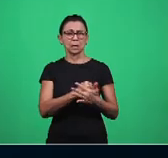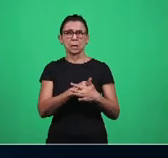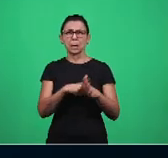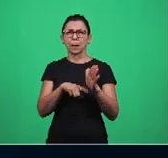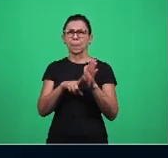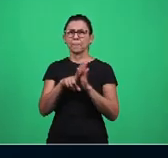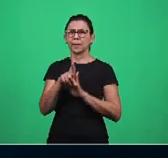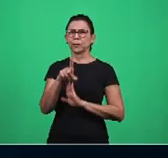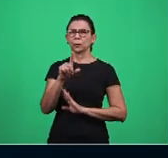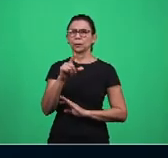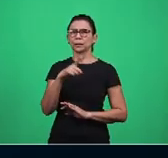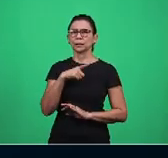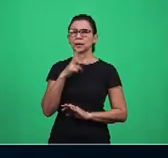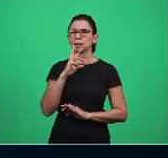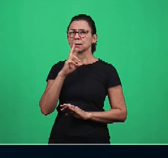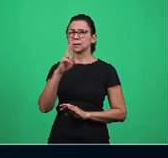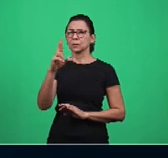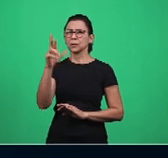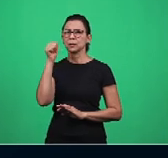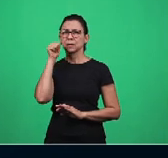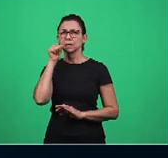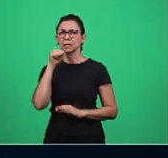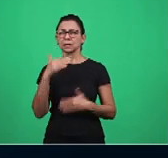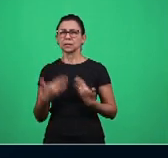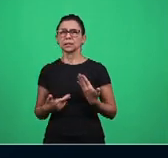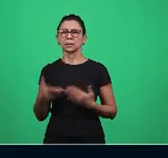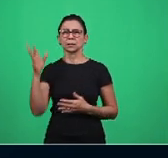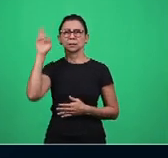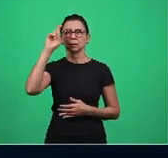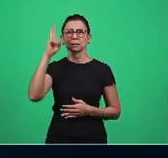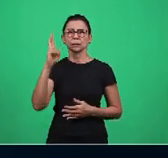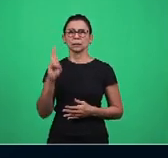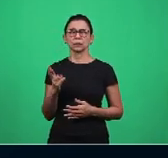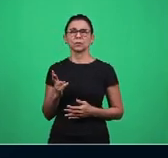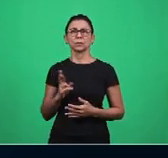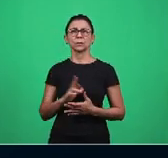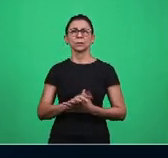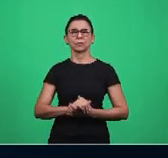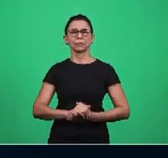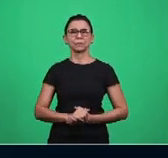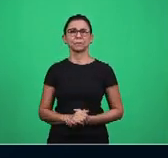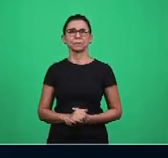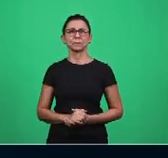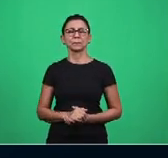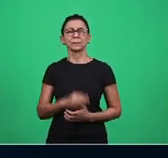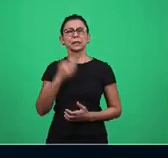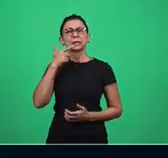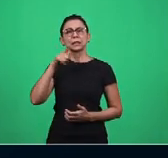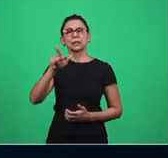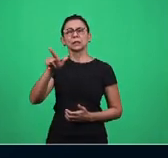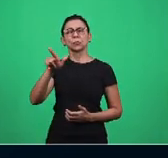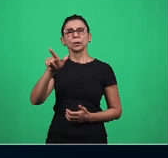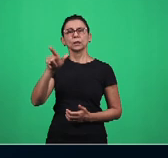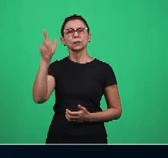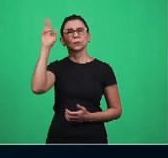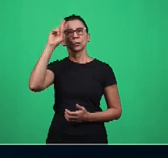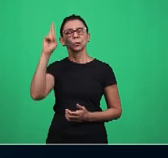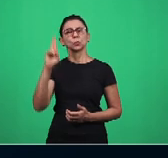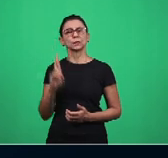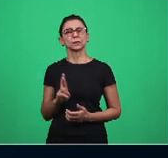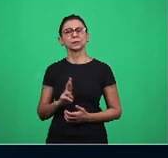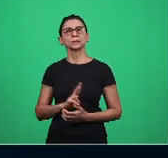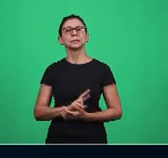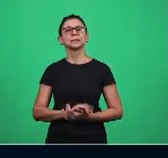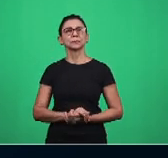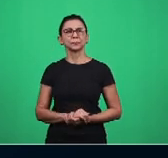jeune Osipova de l'église de Moscou en Russie, le pasteur Nikolaev. La réponse à la